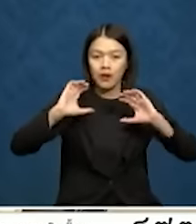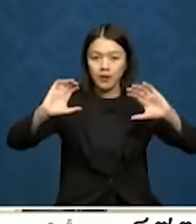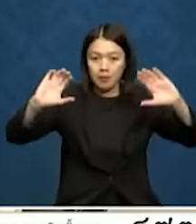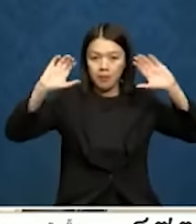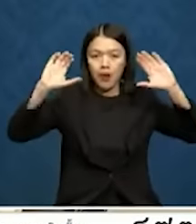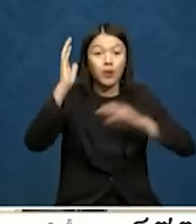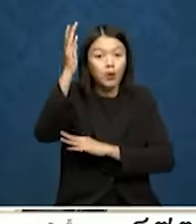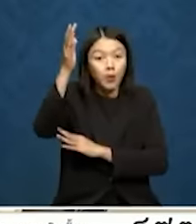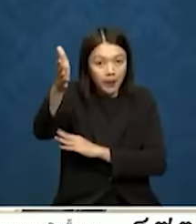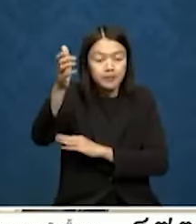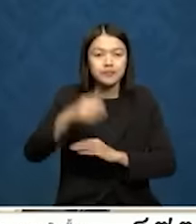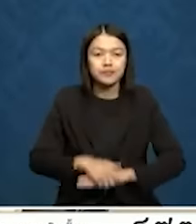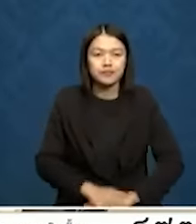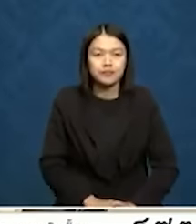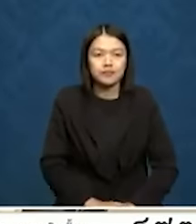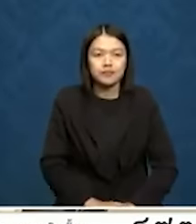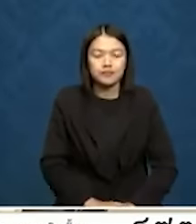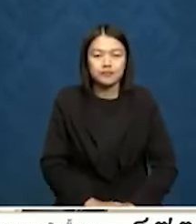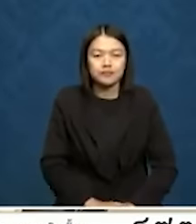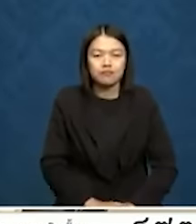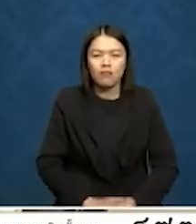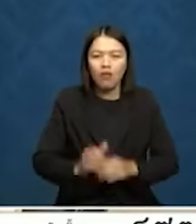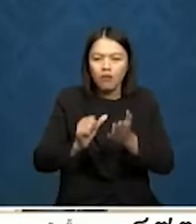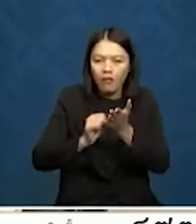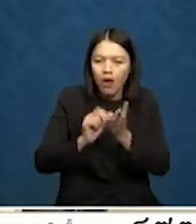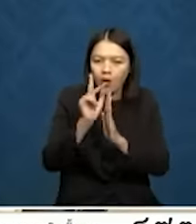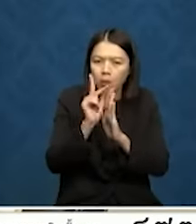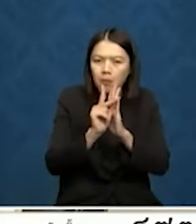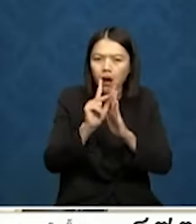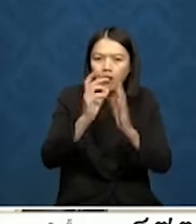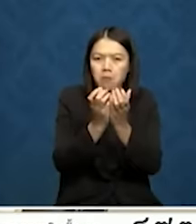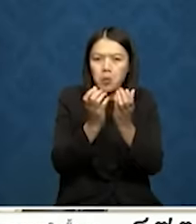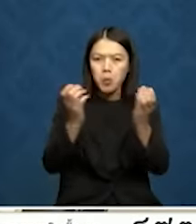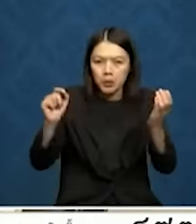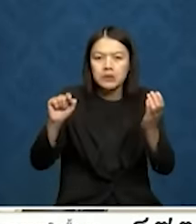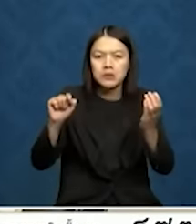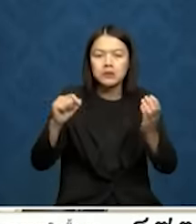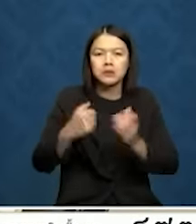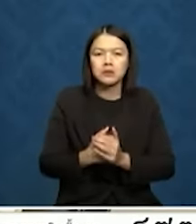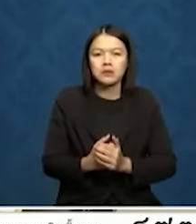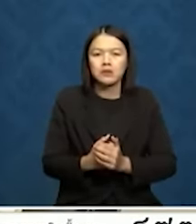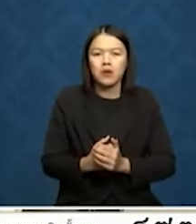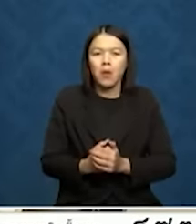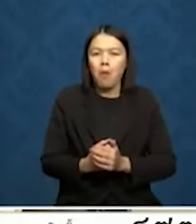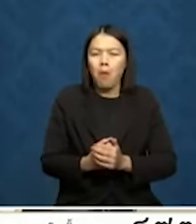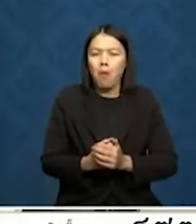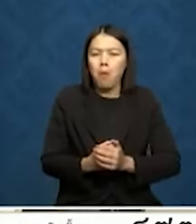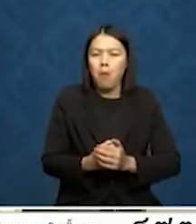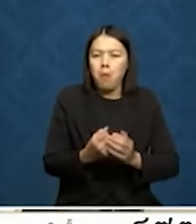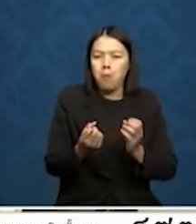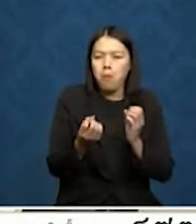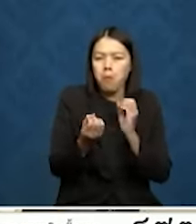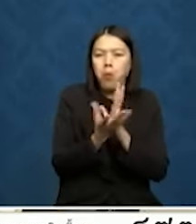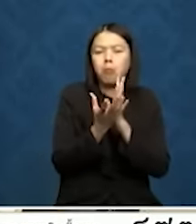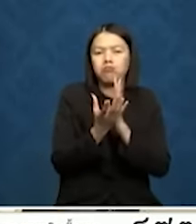จะมีในอนาคตควรจะปรับปรุงกฎหมายรัฐธรรมนูญที่เป็นโทษแก่นักการเมืองและพร